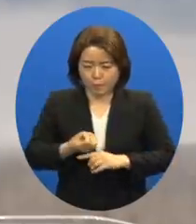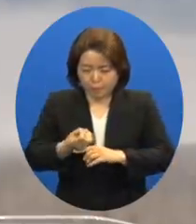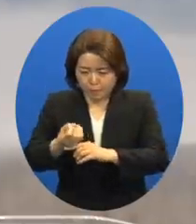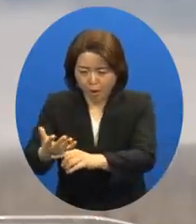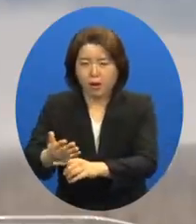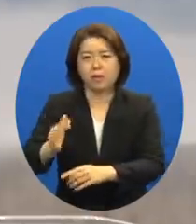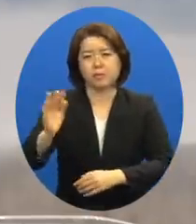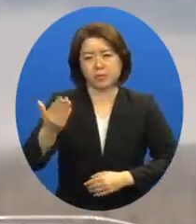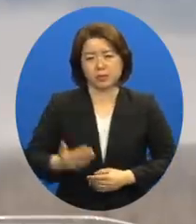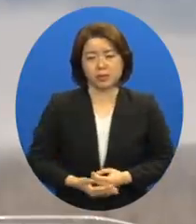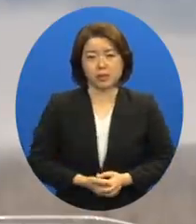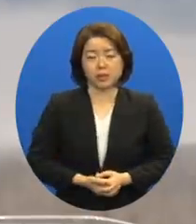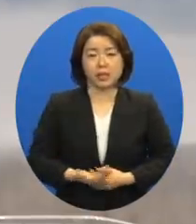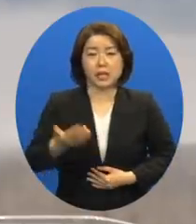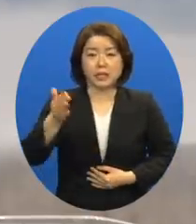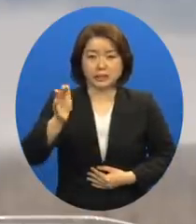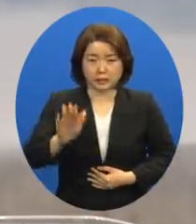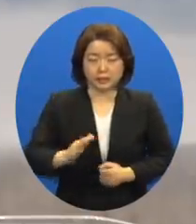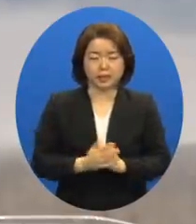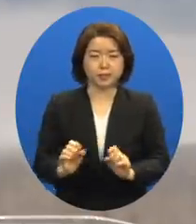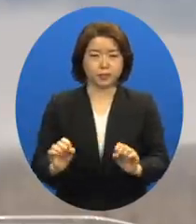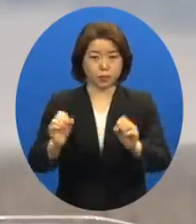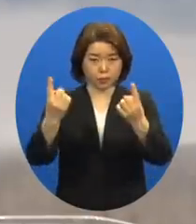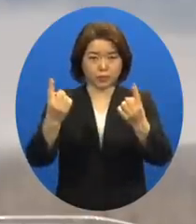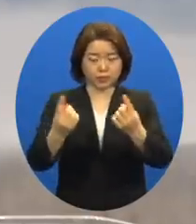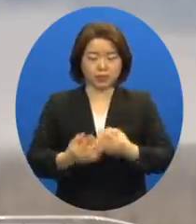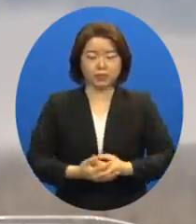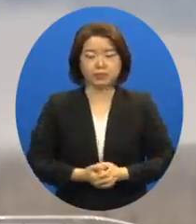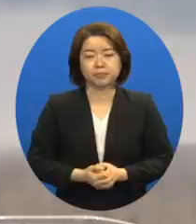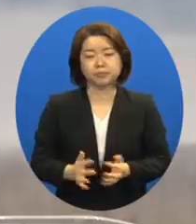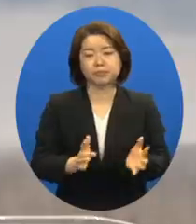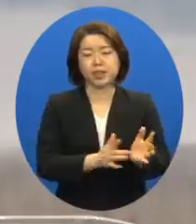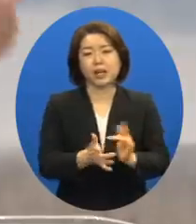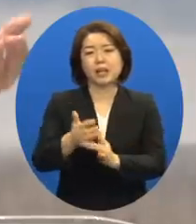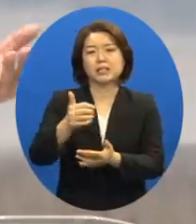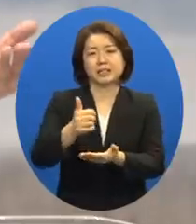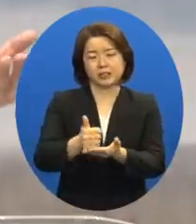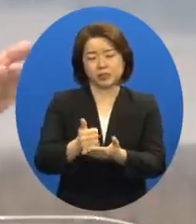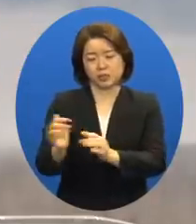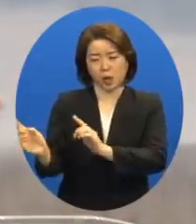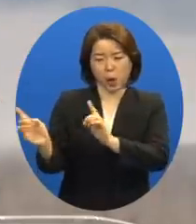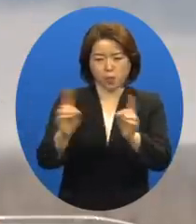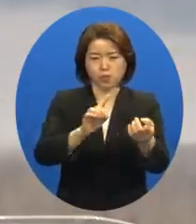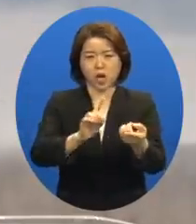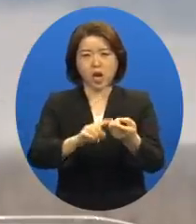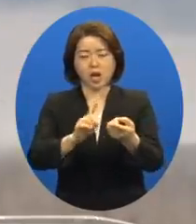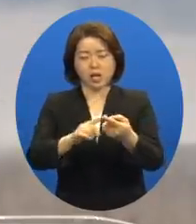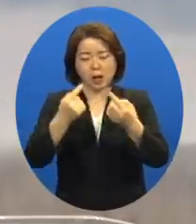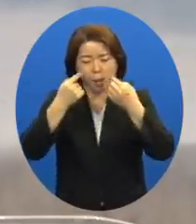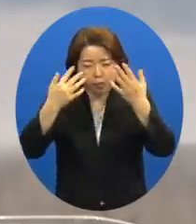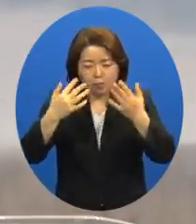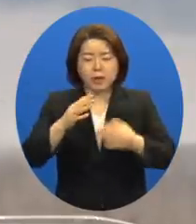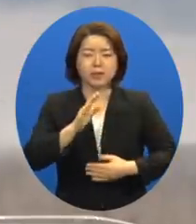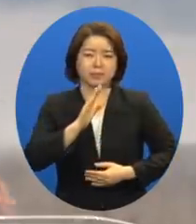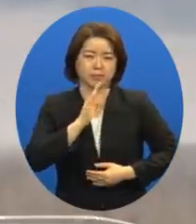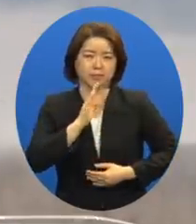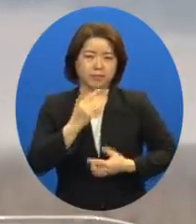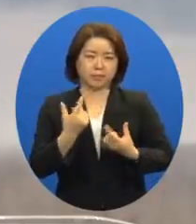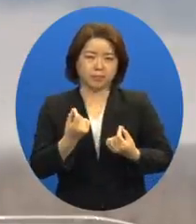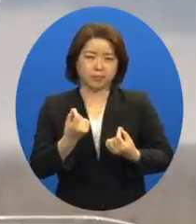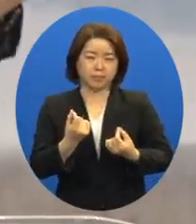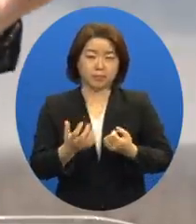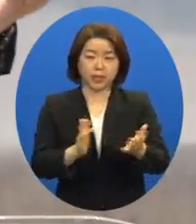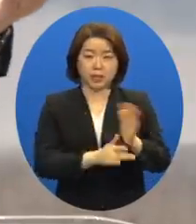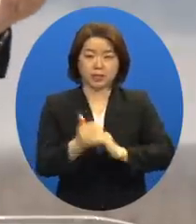합니다. 그러나 동시에 예수님은 부활하셨다는 것도 분명한 사실입니다.